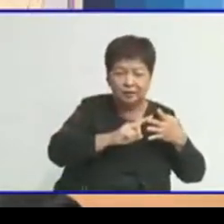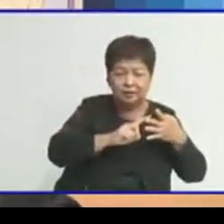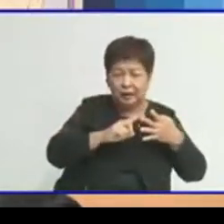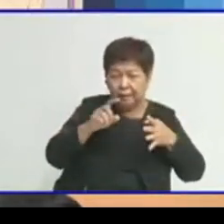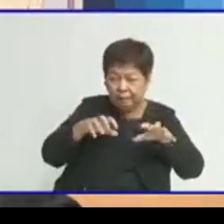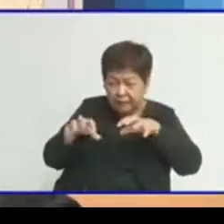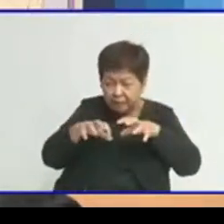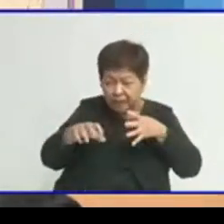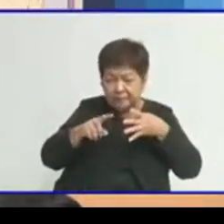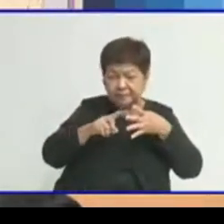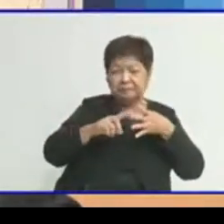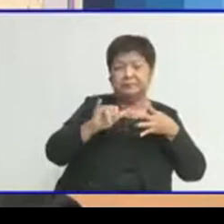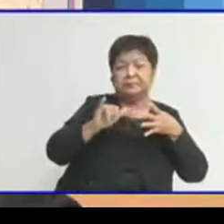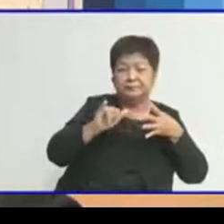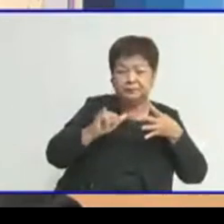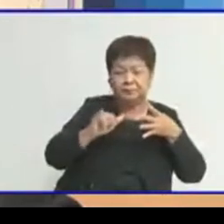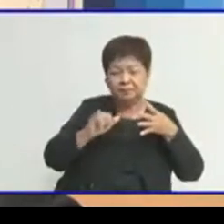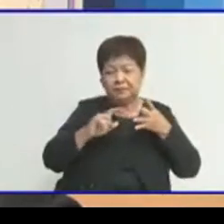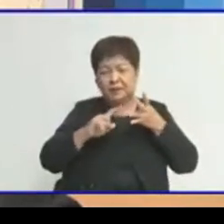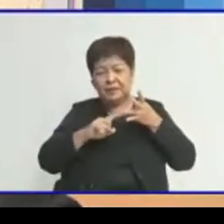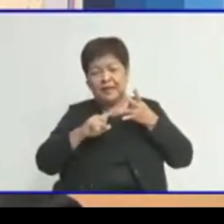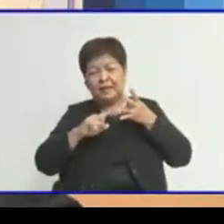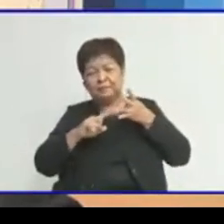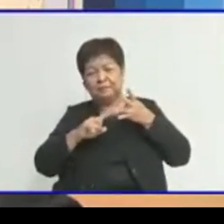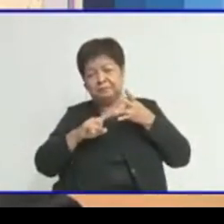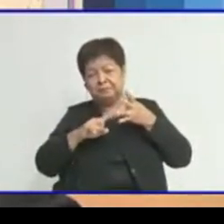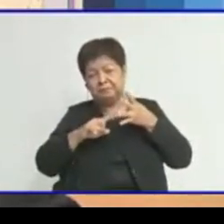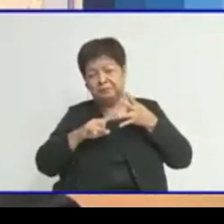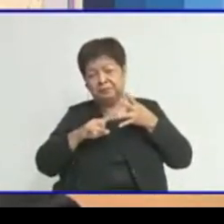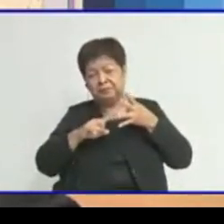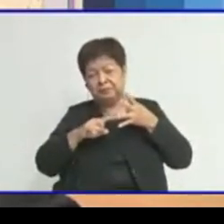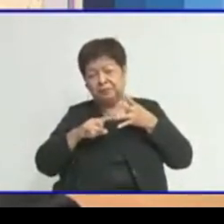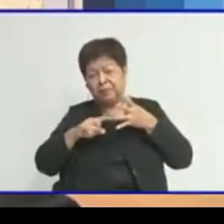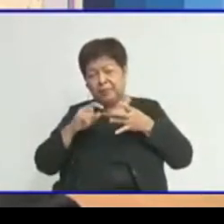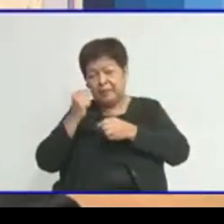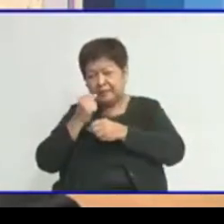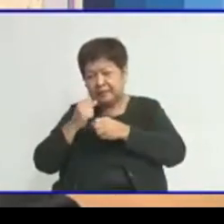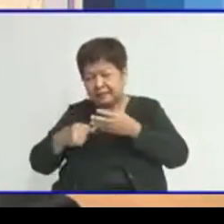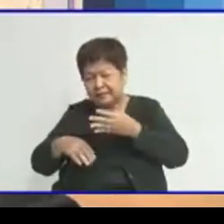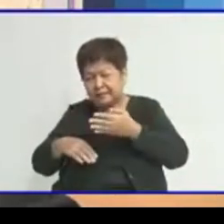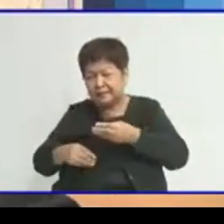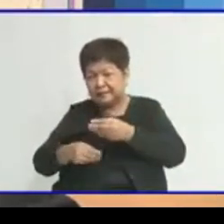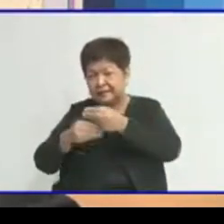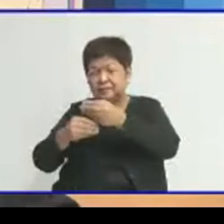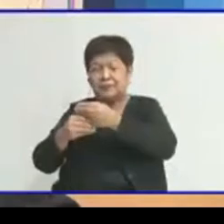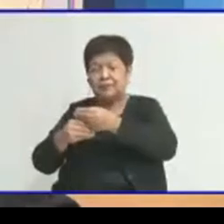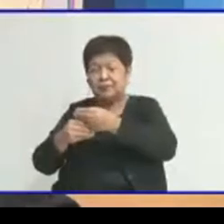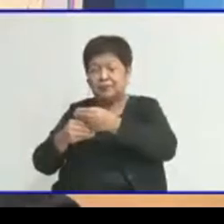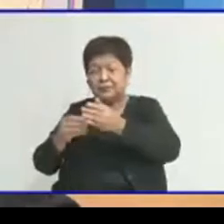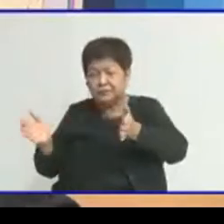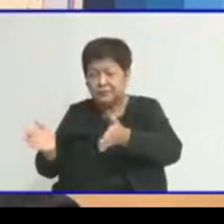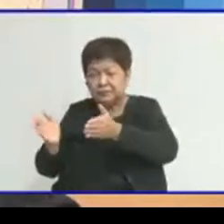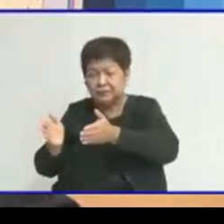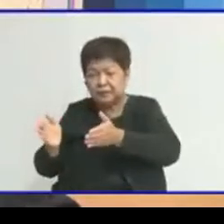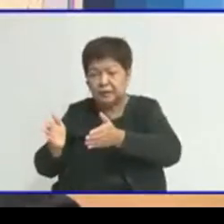การคัดกรองถูกไหมคะเพราะฉะนั้นสำหรับงานในการสนับสนุนรัฐต่างๆเนี่ยก็คือรวมไปถึงรัฐที่ยังไม่ได้มีความพร้อม